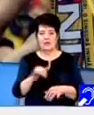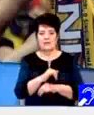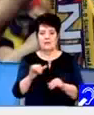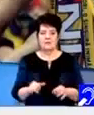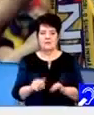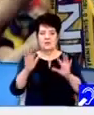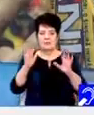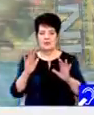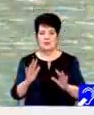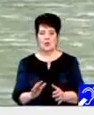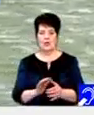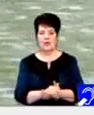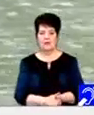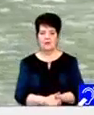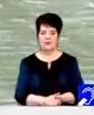desfășurat pe Ninsoare.